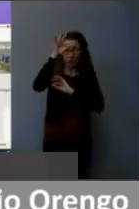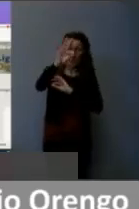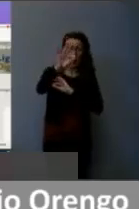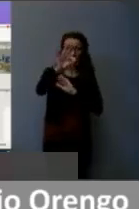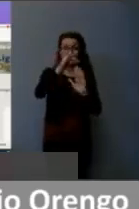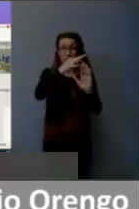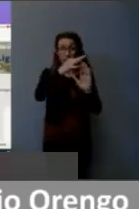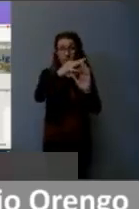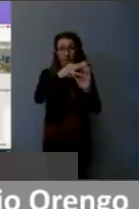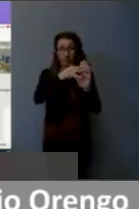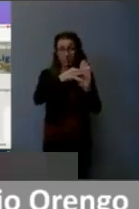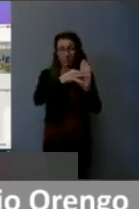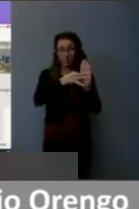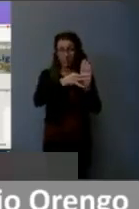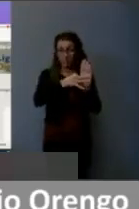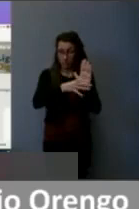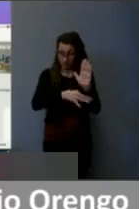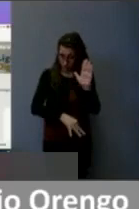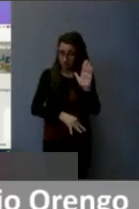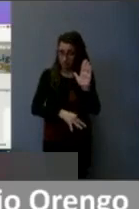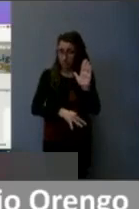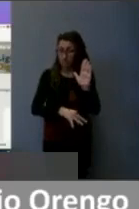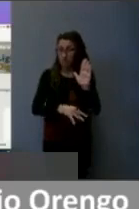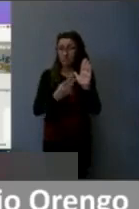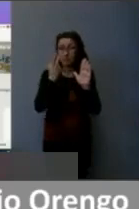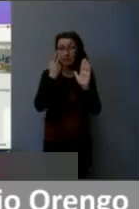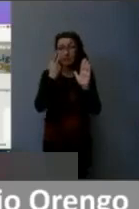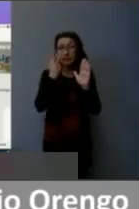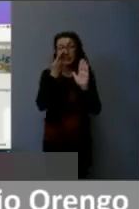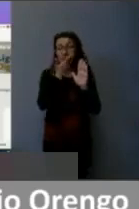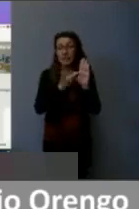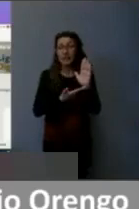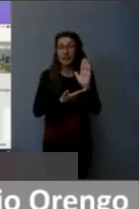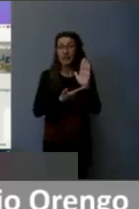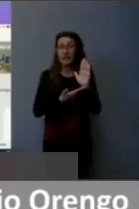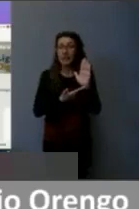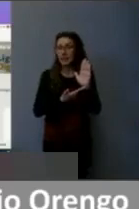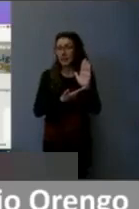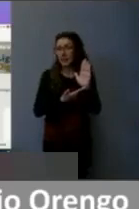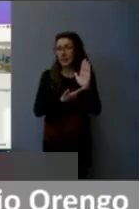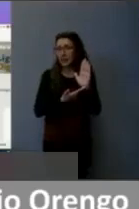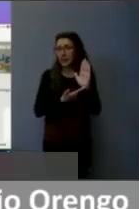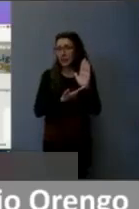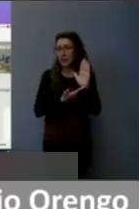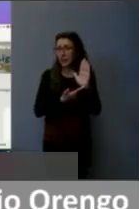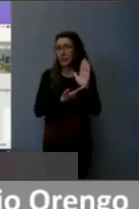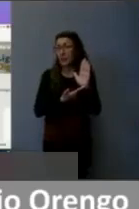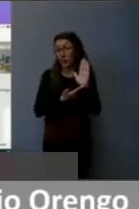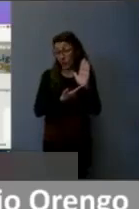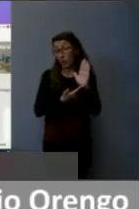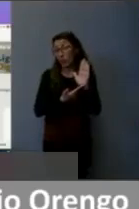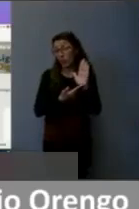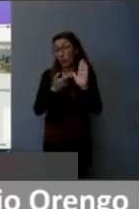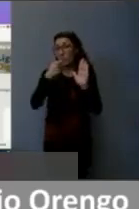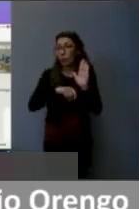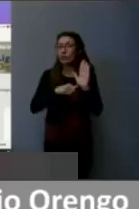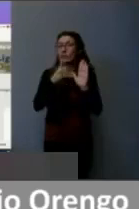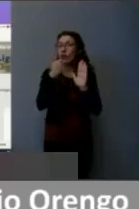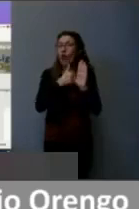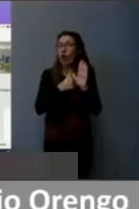ammessi, modalità, tempi e procedure per